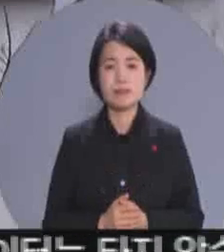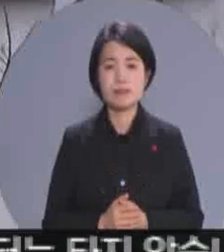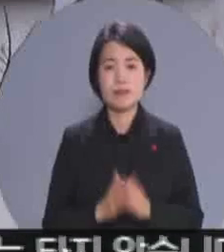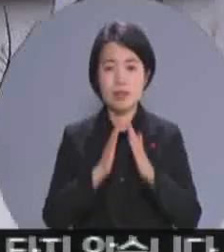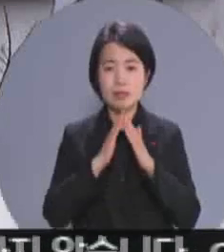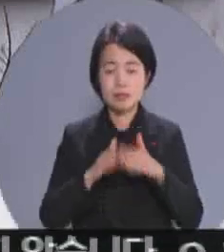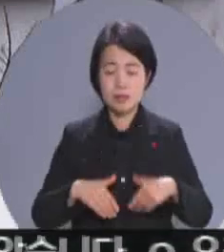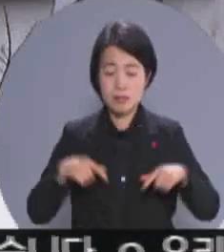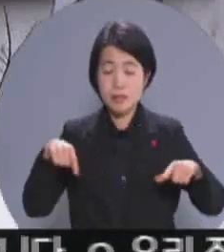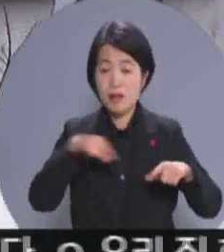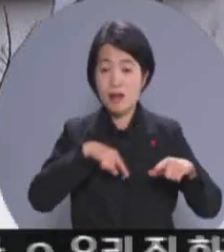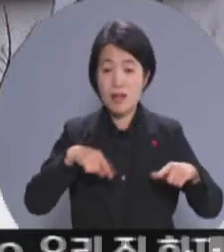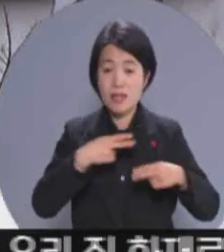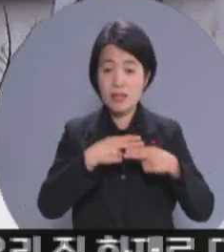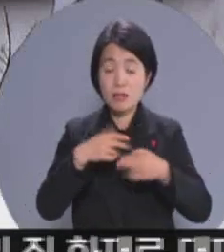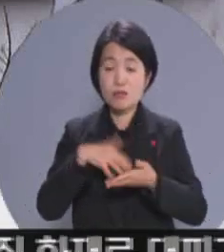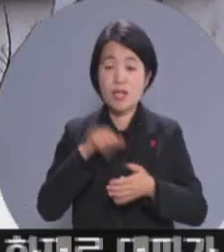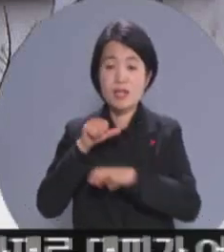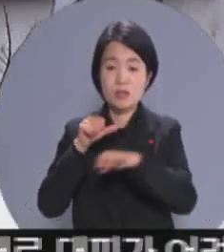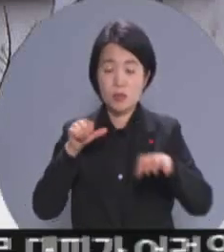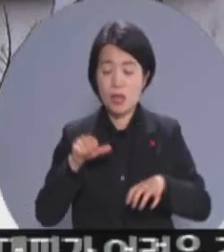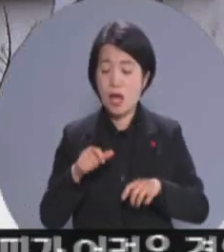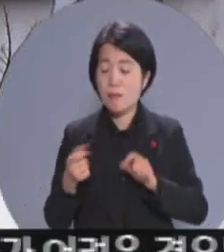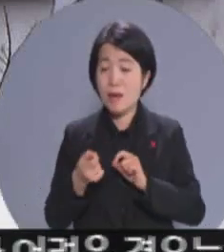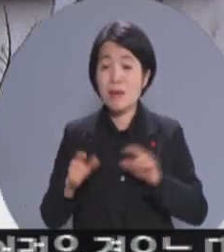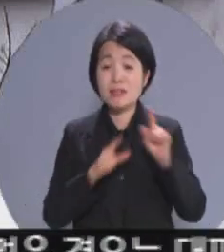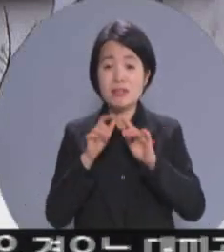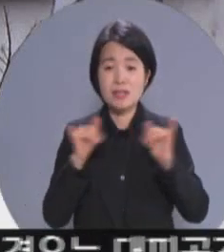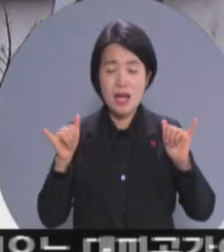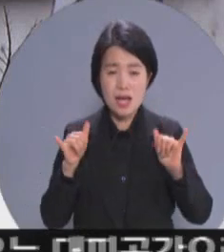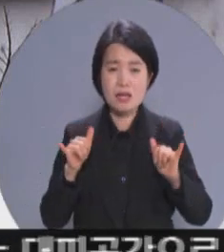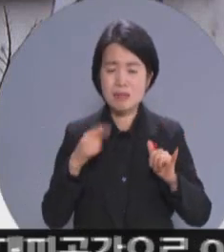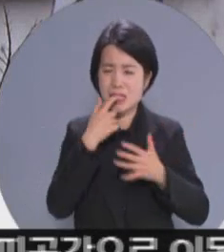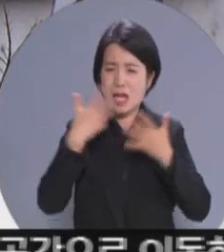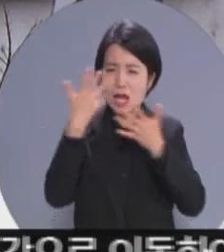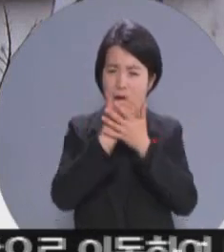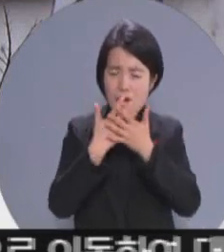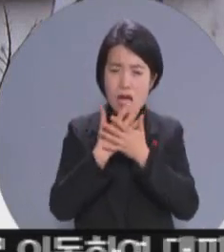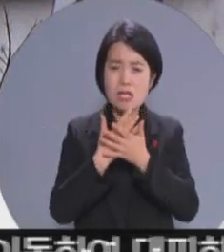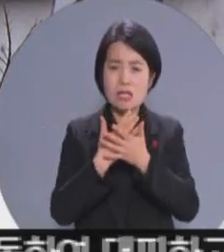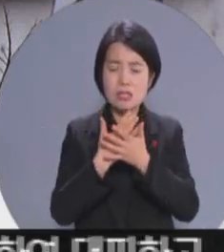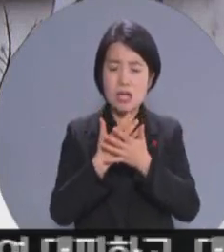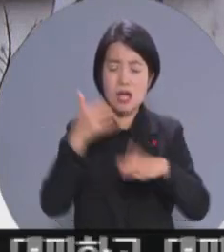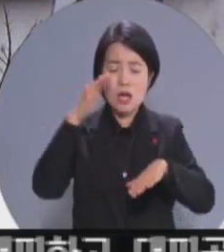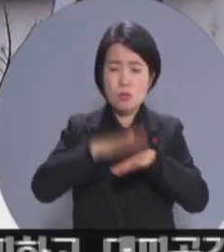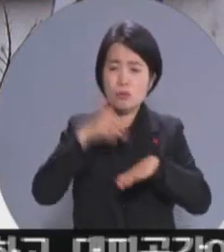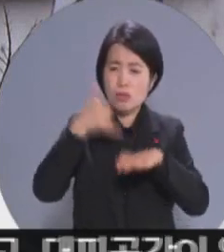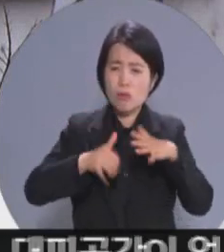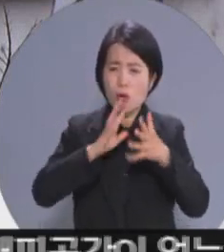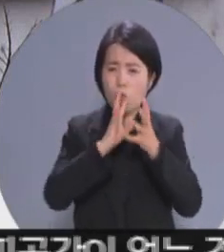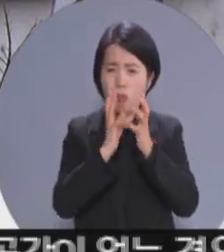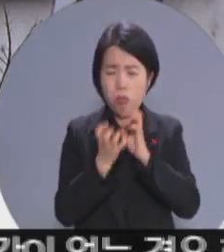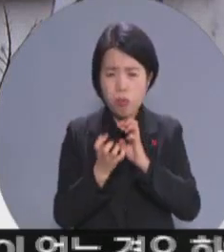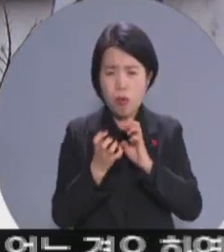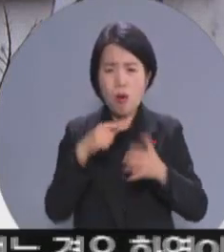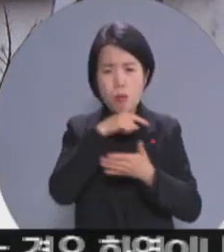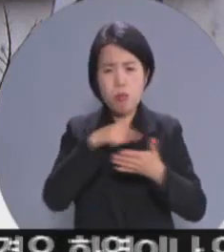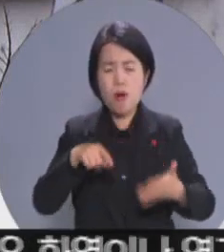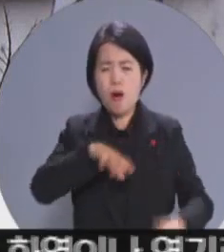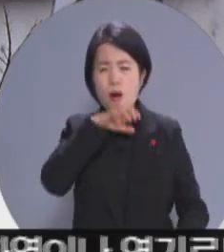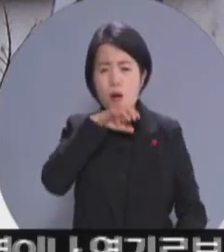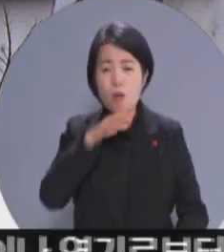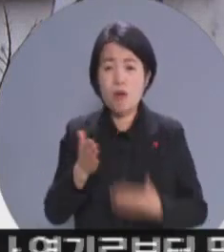전남 다섯개 때에 주변 지역 주민들이 잦은 안개와 냉해 발생 탓에 농작물 피해 등을 호소하고 있습니다 지역